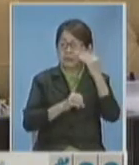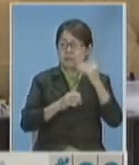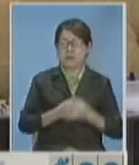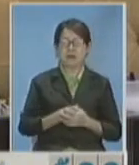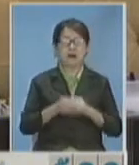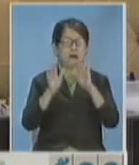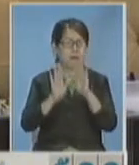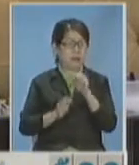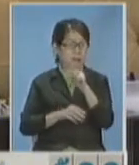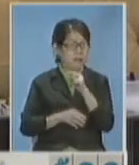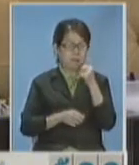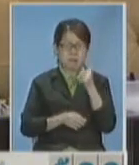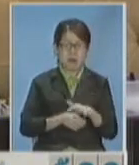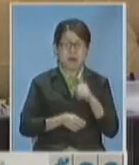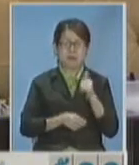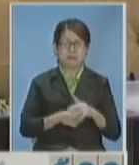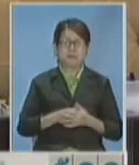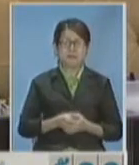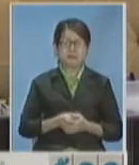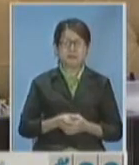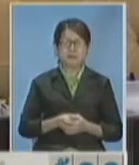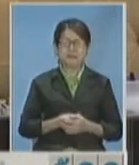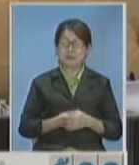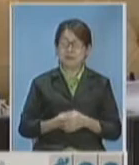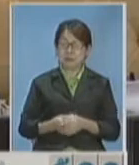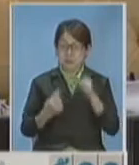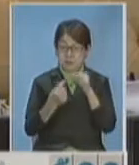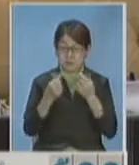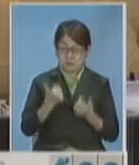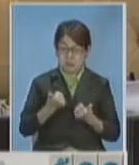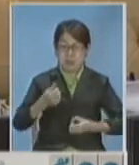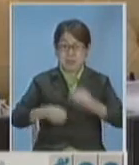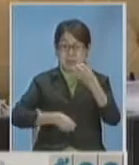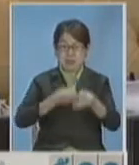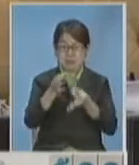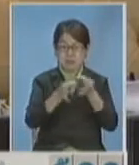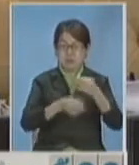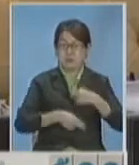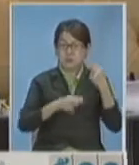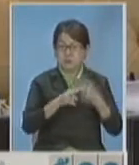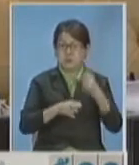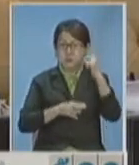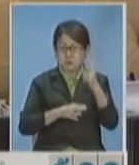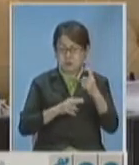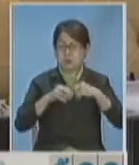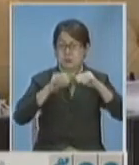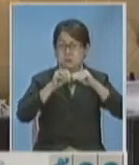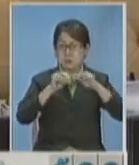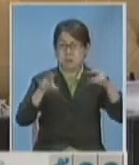ลักษณะอย่างนี้ไม่ได้ฮะแล้วบังเอิญสิ่งที่ท่านได้พูดเมื่อสักครู่เนี่ยมันทำให้ผมเสียหาย